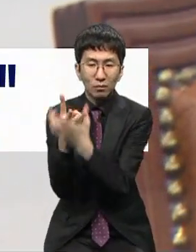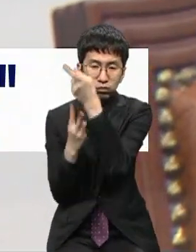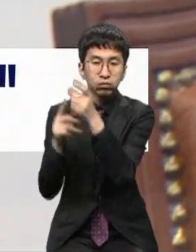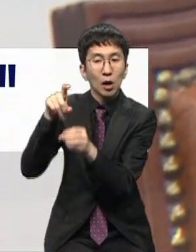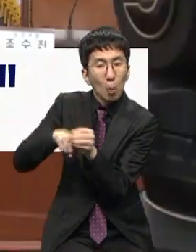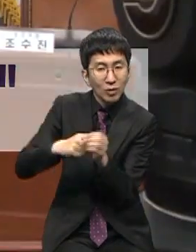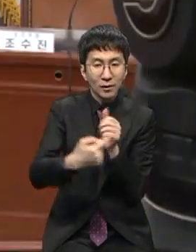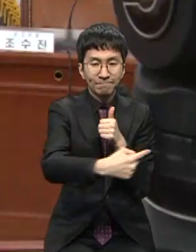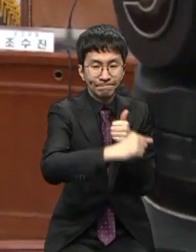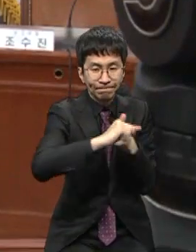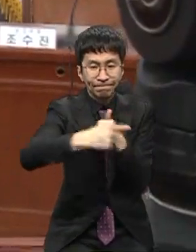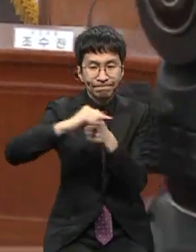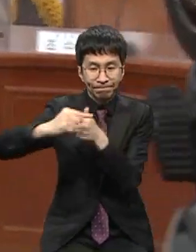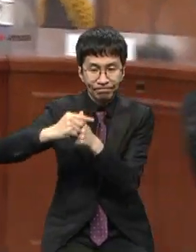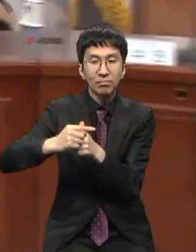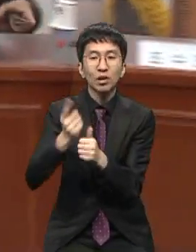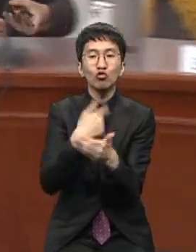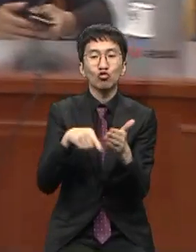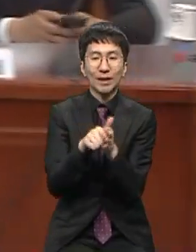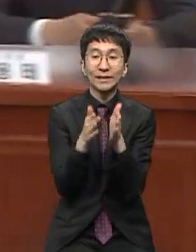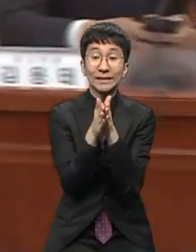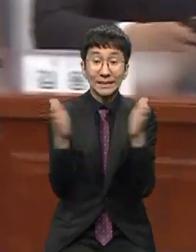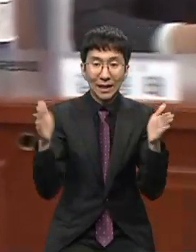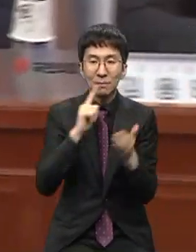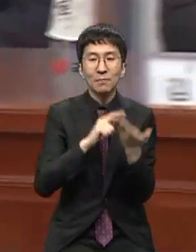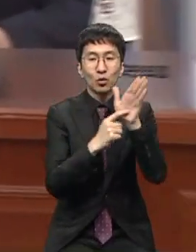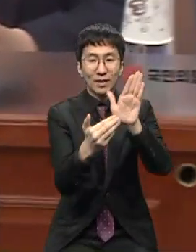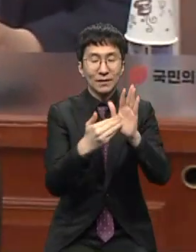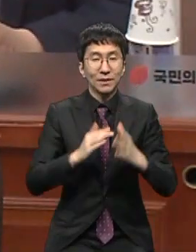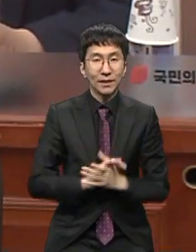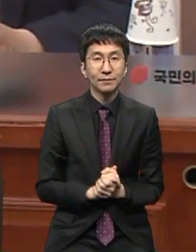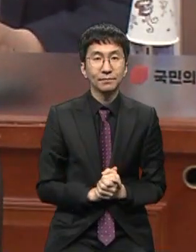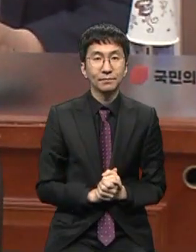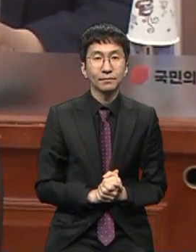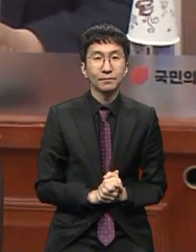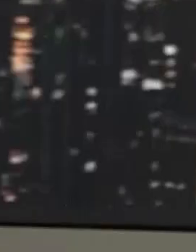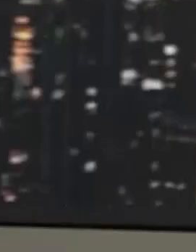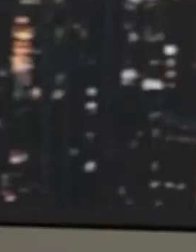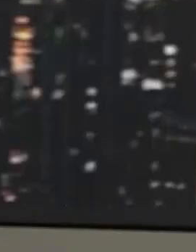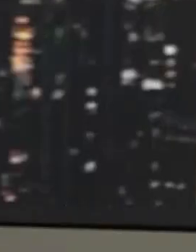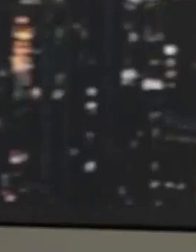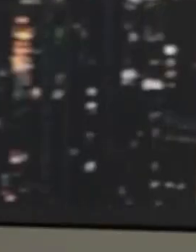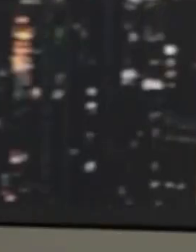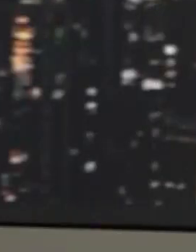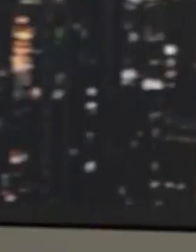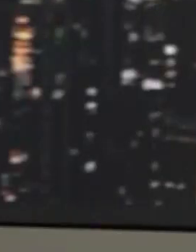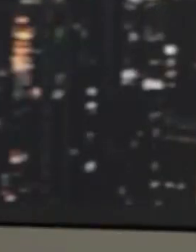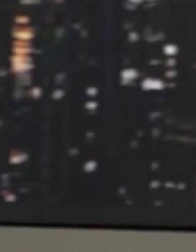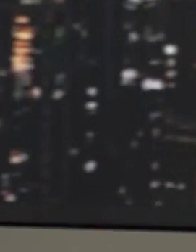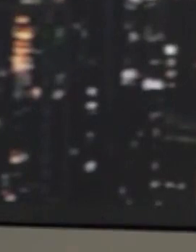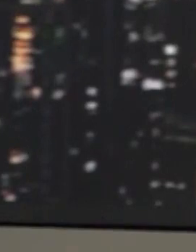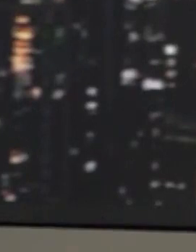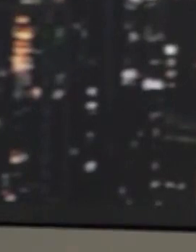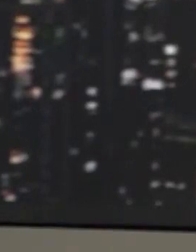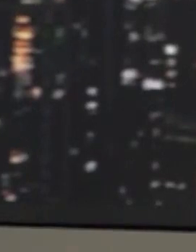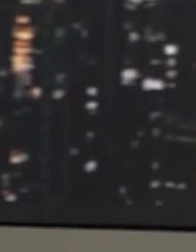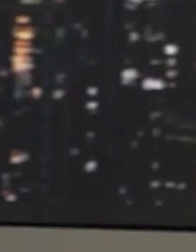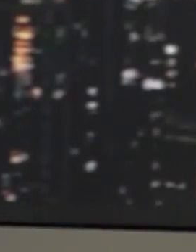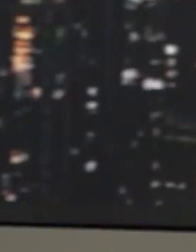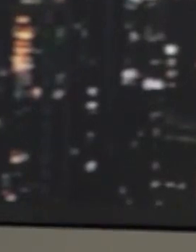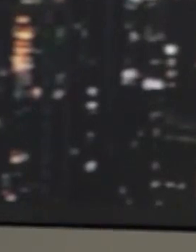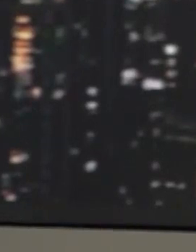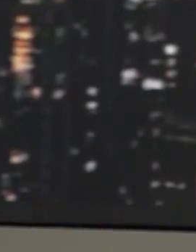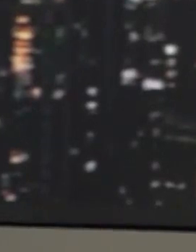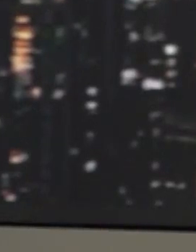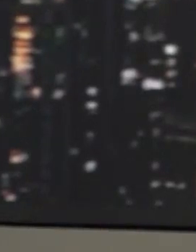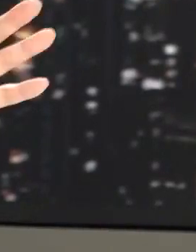복당 신청 기간을 두겠다고 밝혔습니다. SBS 이현영입니다. 네, 안녕하십니까. 김현우입니다. 더 많은 뉴스와 라이브